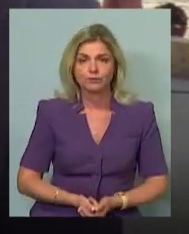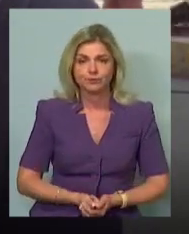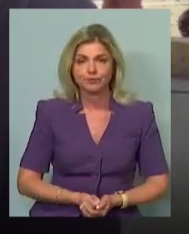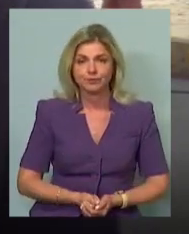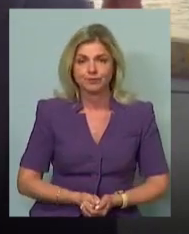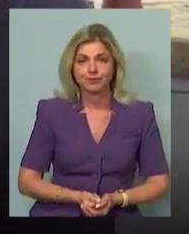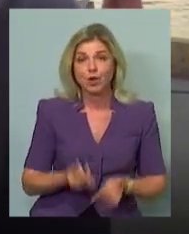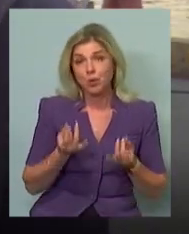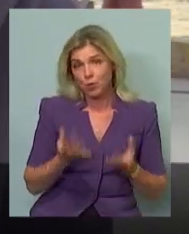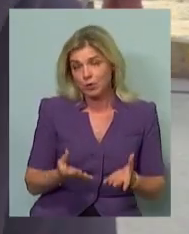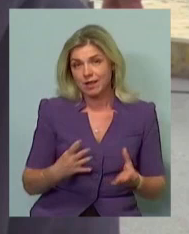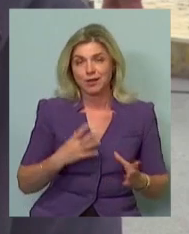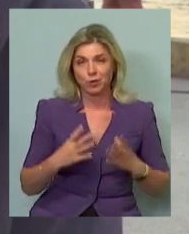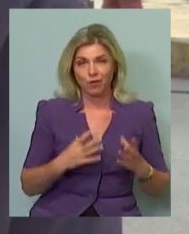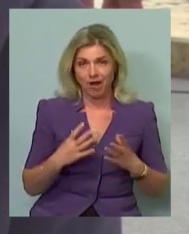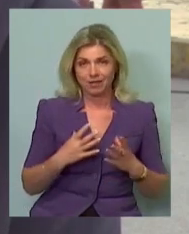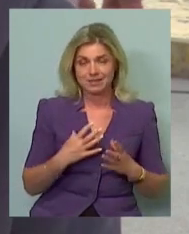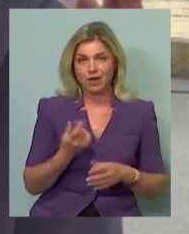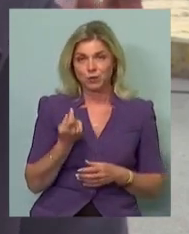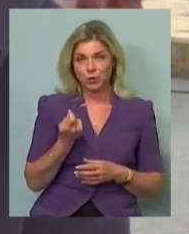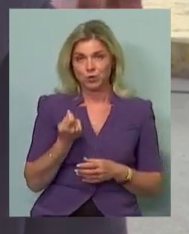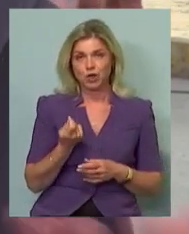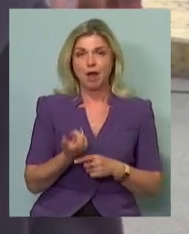Просто тренувалася, трошки більше